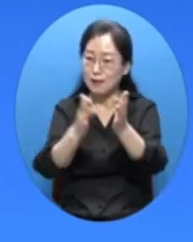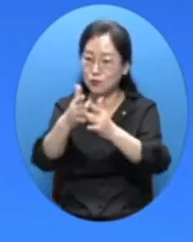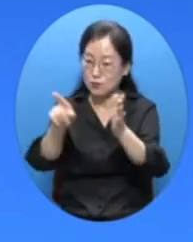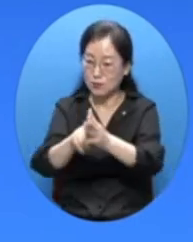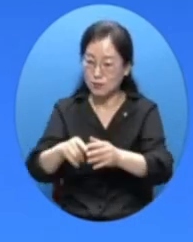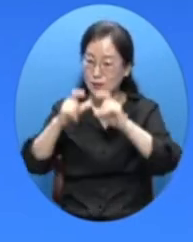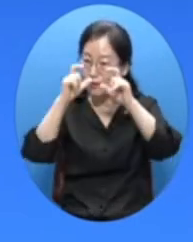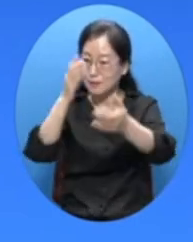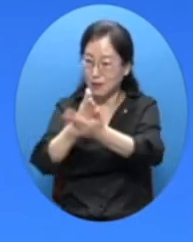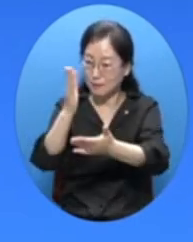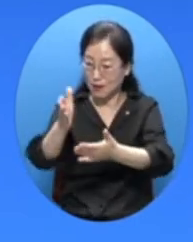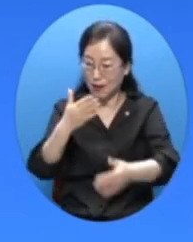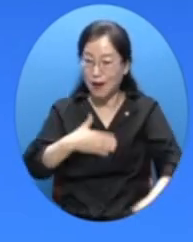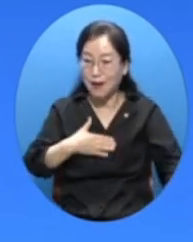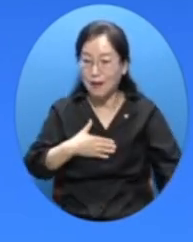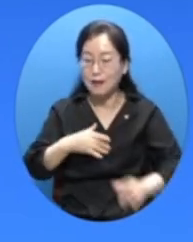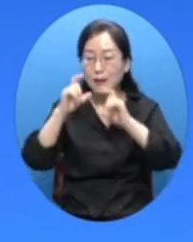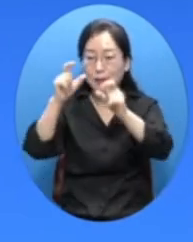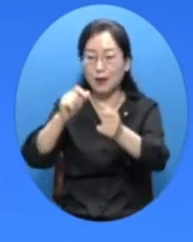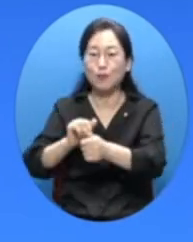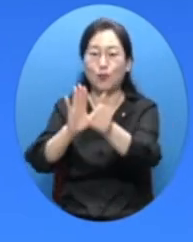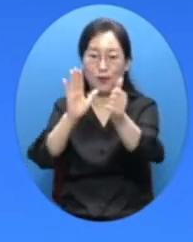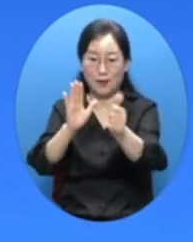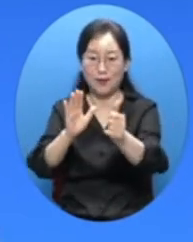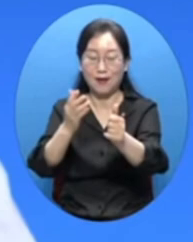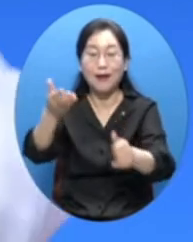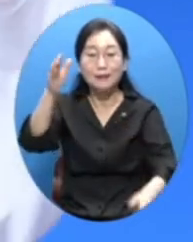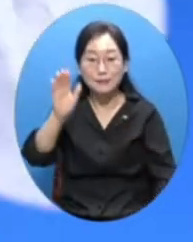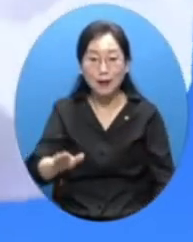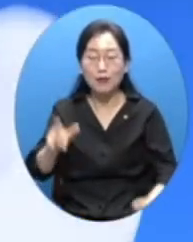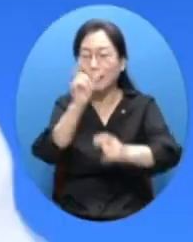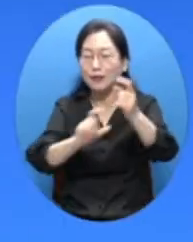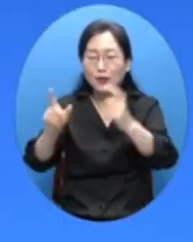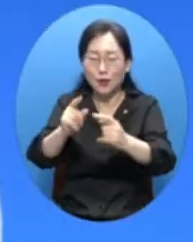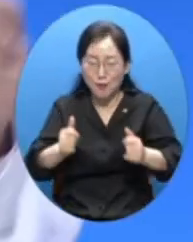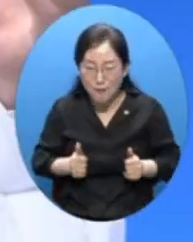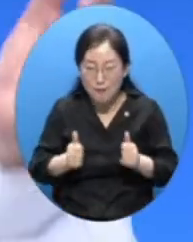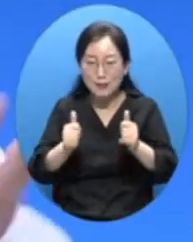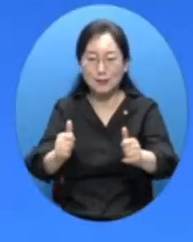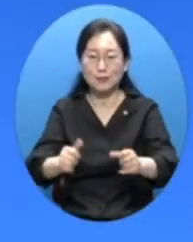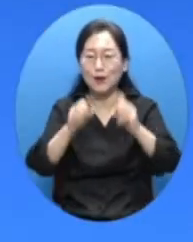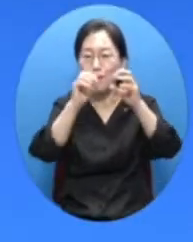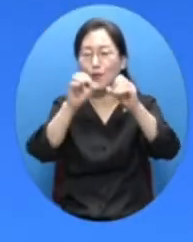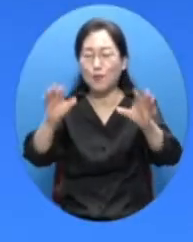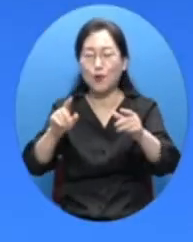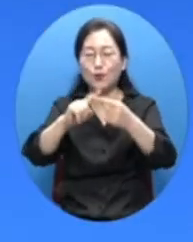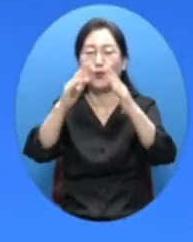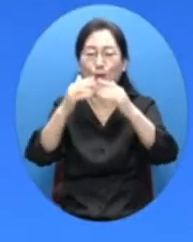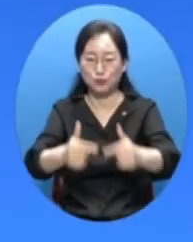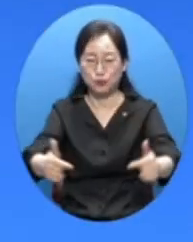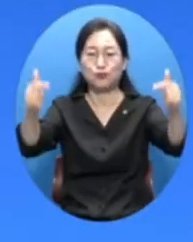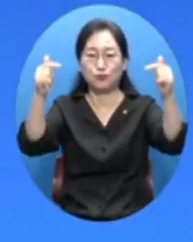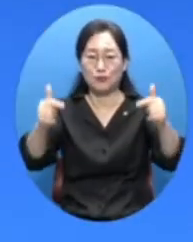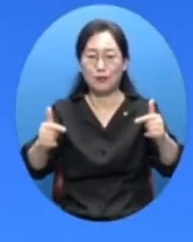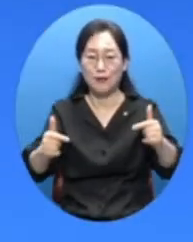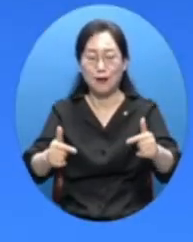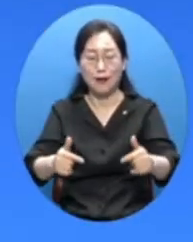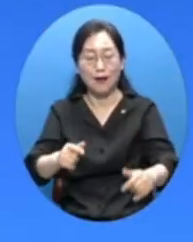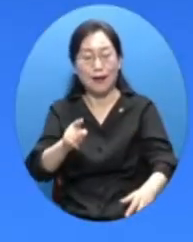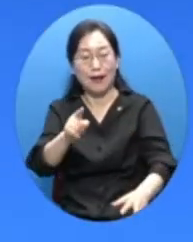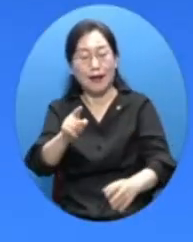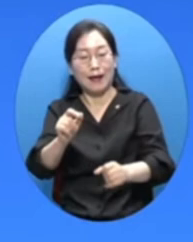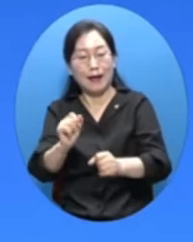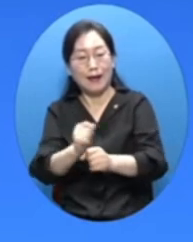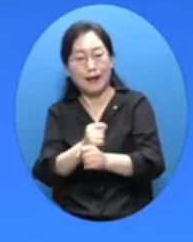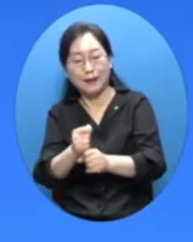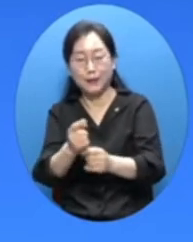말라 경고를 해주고 내보냈는데 나와서 더 열심히 복음을 전합니다. 그래서 막 교회가 부흥하니까 어떻게든지 기회를